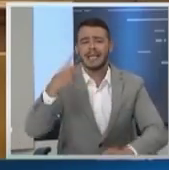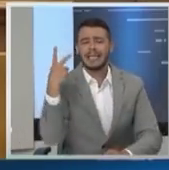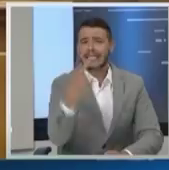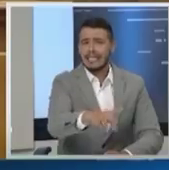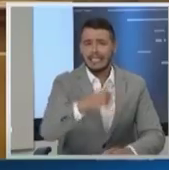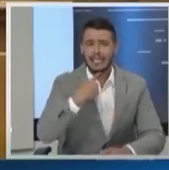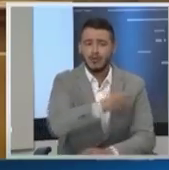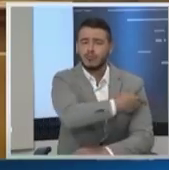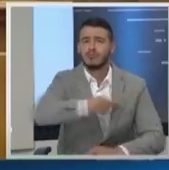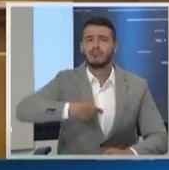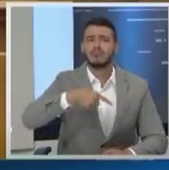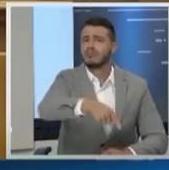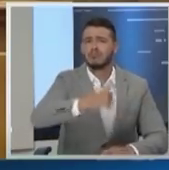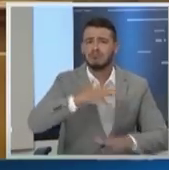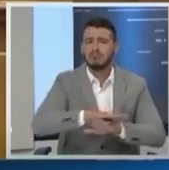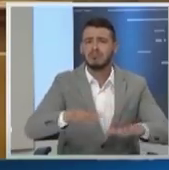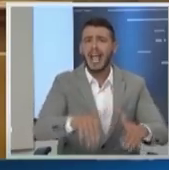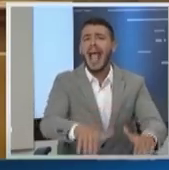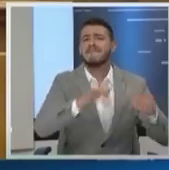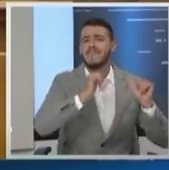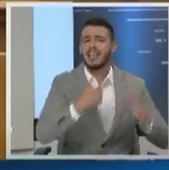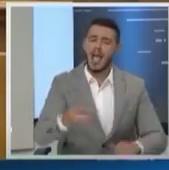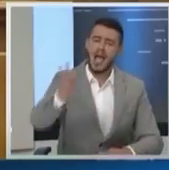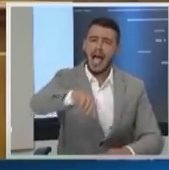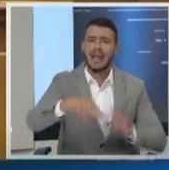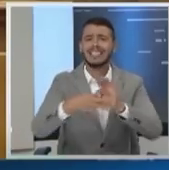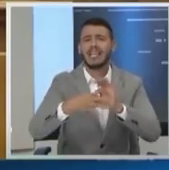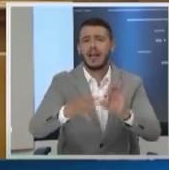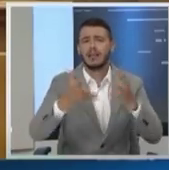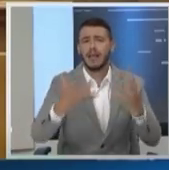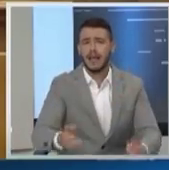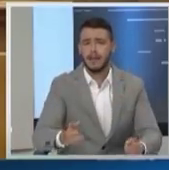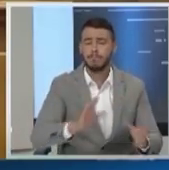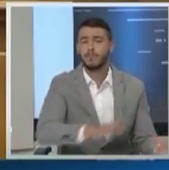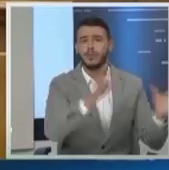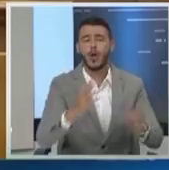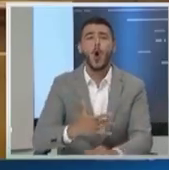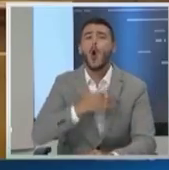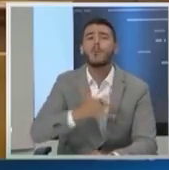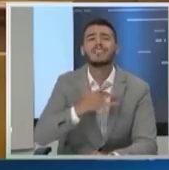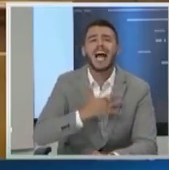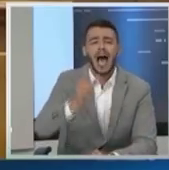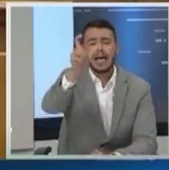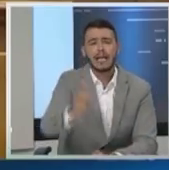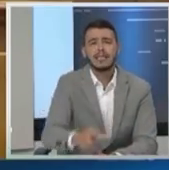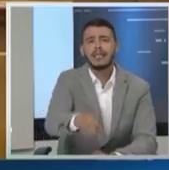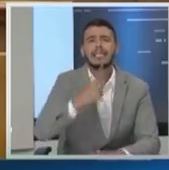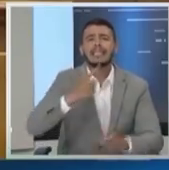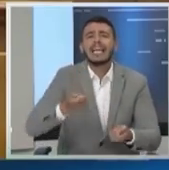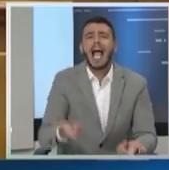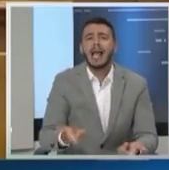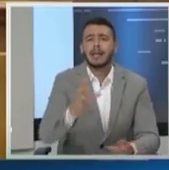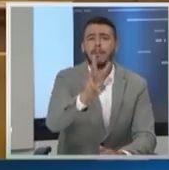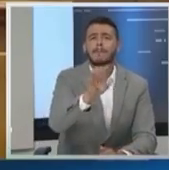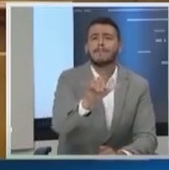άλλων συνεταίρων του. Ο κύριος Ψυχάρης, τι κάνει αυτή η ψυχή? Ο κύριος Ψυχάρης δεν έχει